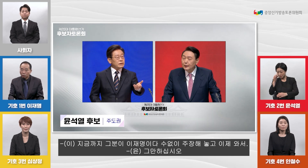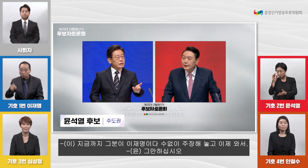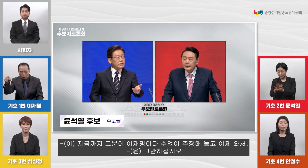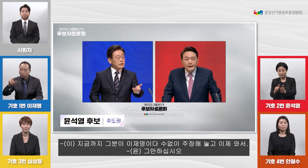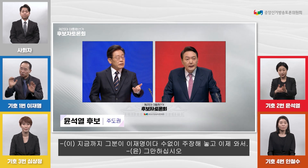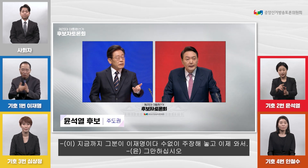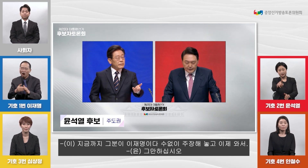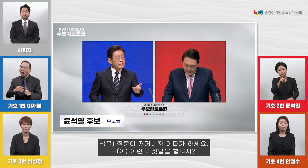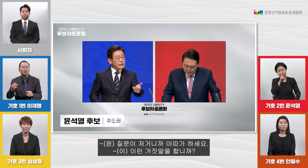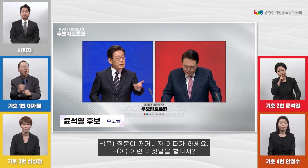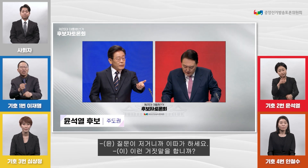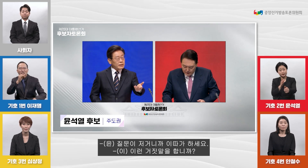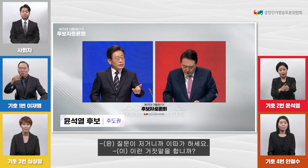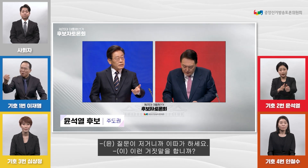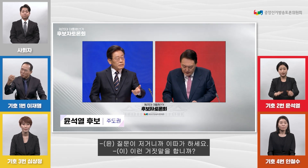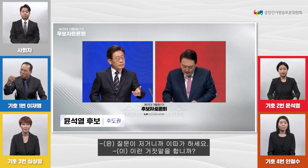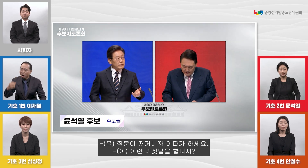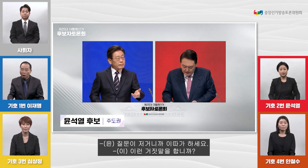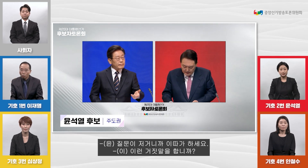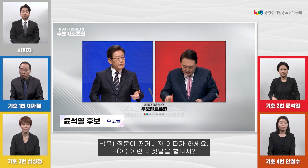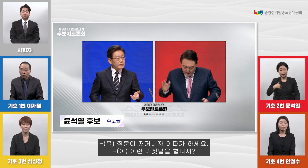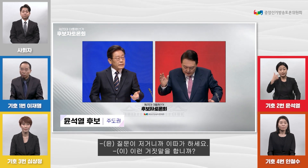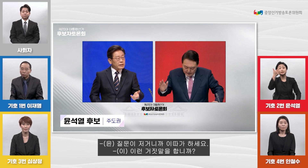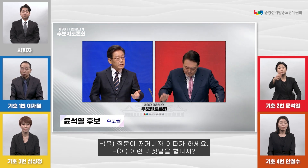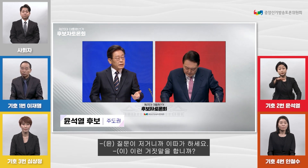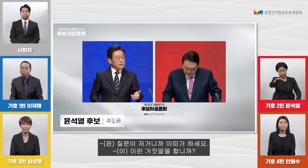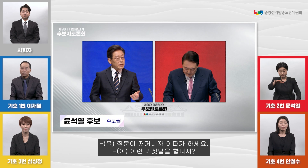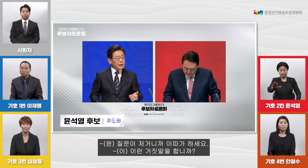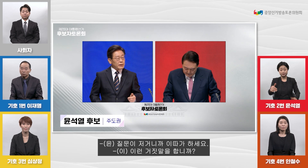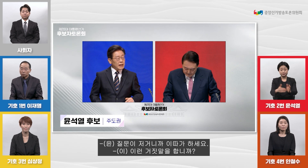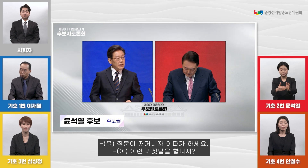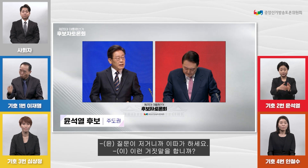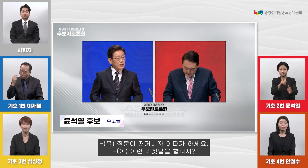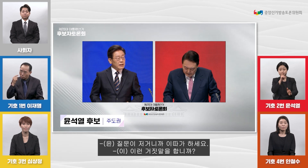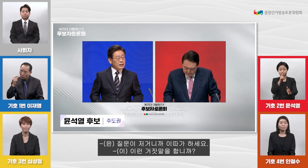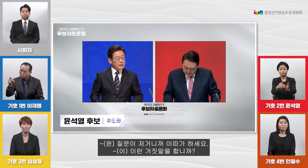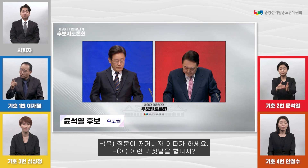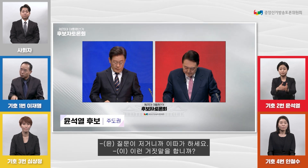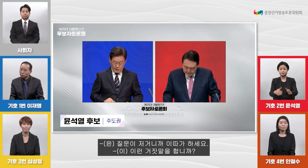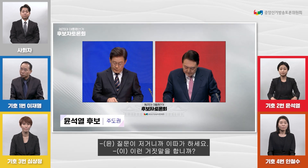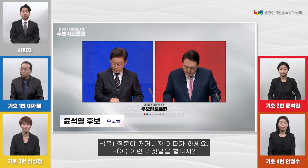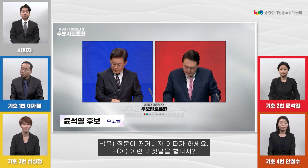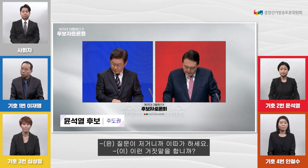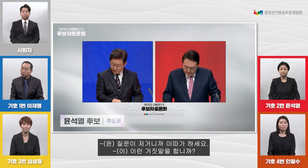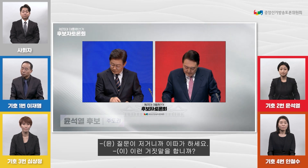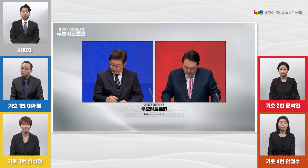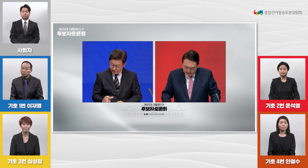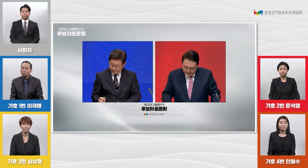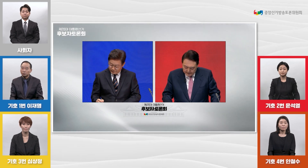이제 와서 네, 질문 이제 와서 저거니까 이따가 하세요. 이런 거짓말을 합니까? 네.